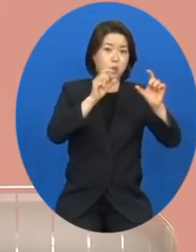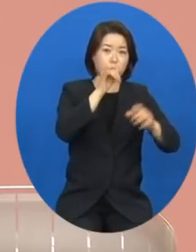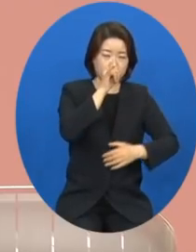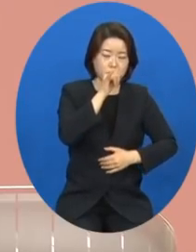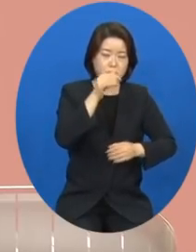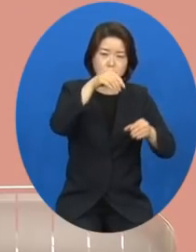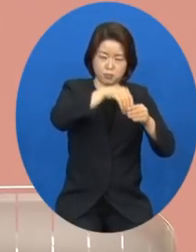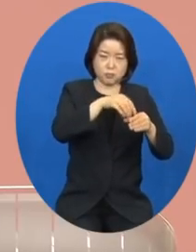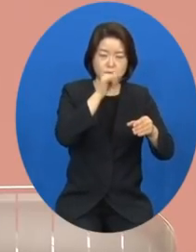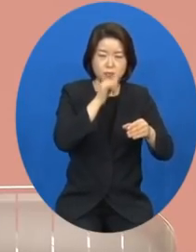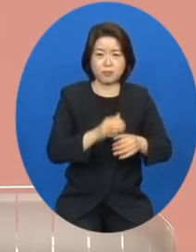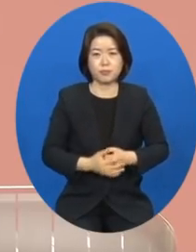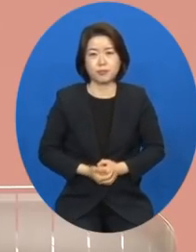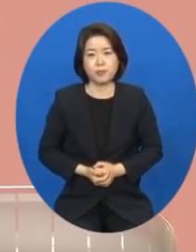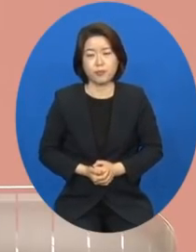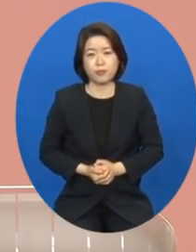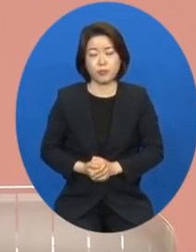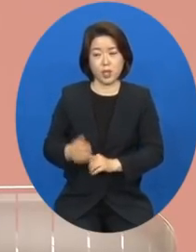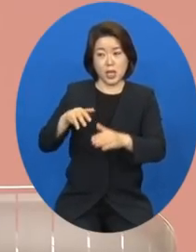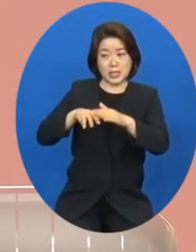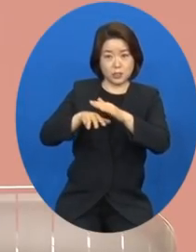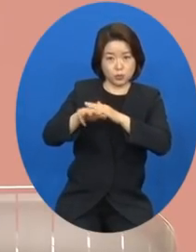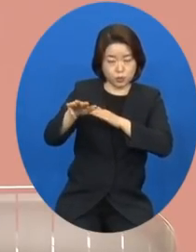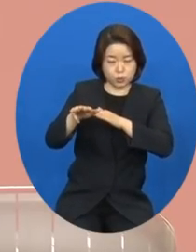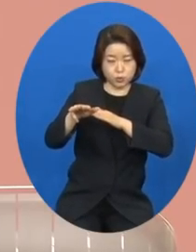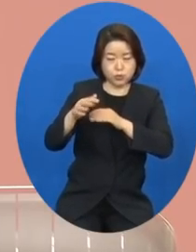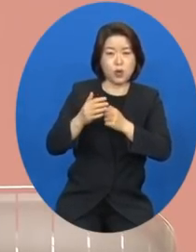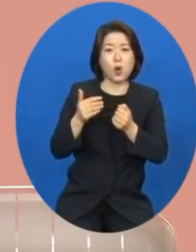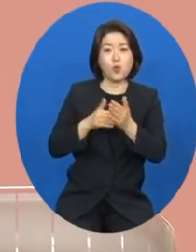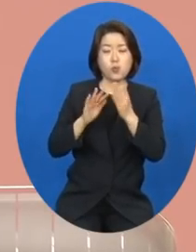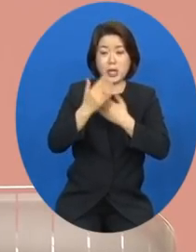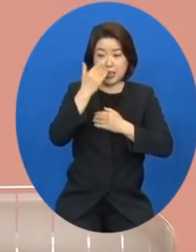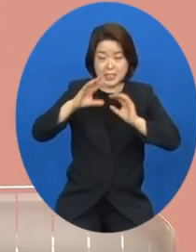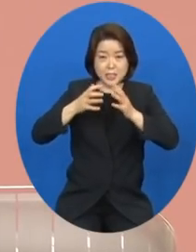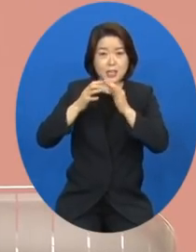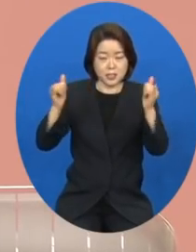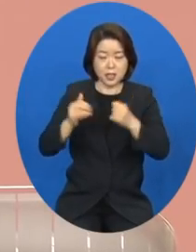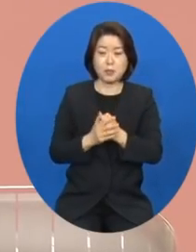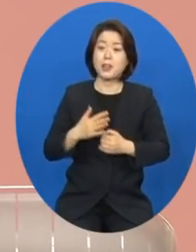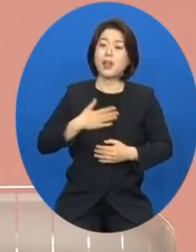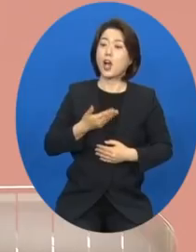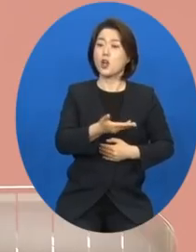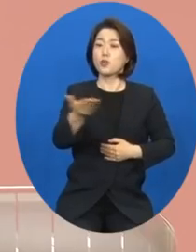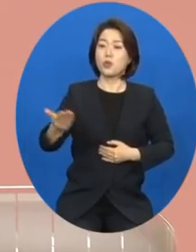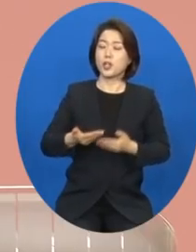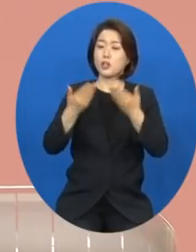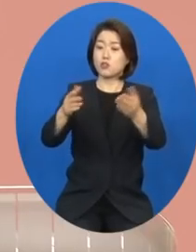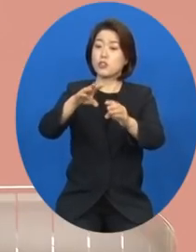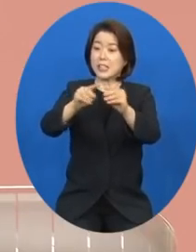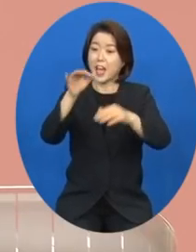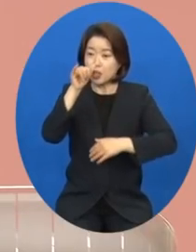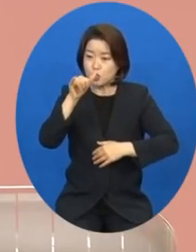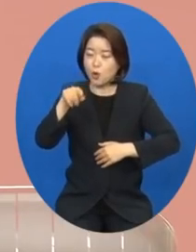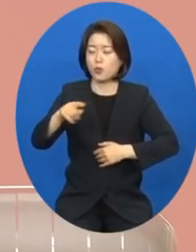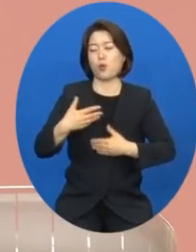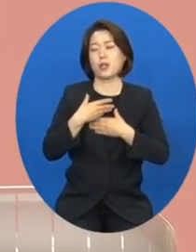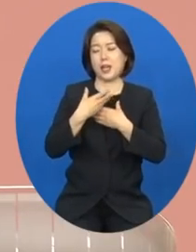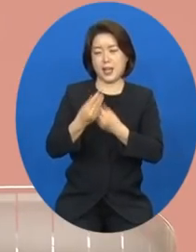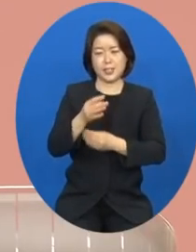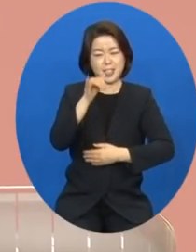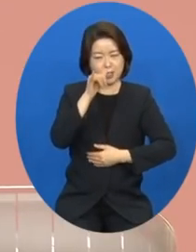담겨 있는 겁니다 출애굽한 이어서 나온 이스라엘 백성들에게 하나님께서 내가 너에게 줄 땅이 있다 그리고 너 이게 안쓰기 있을 거야